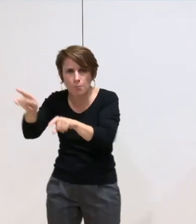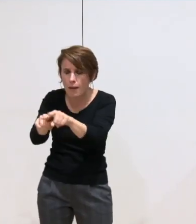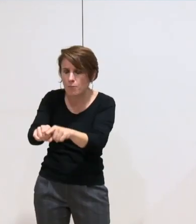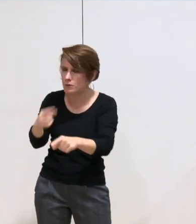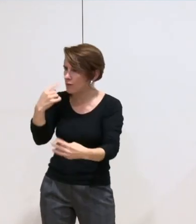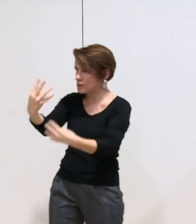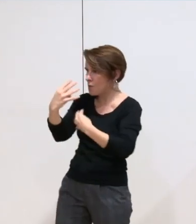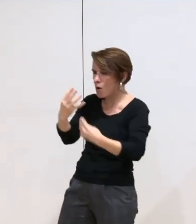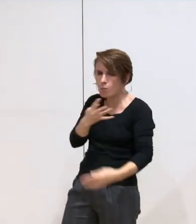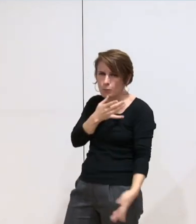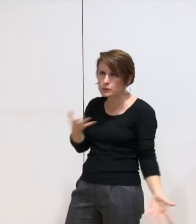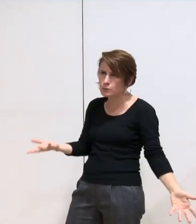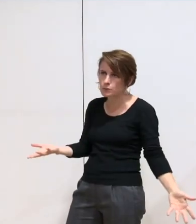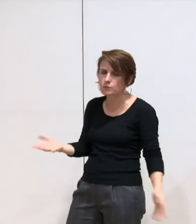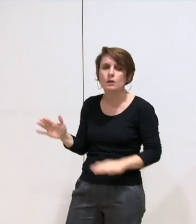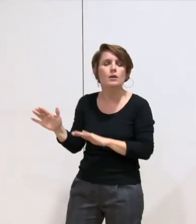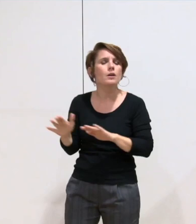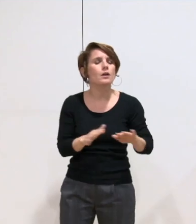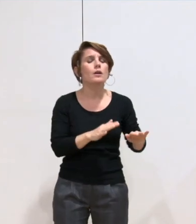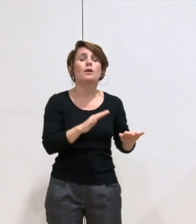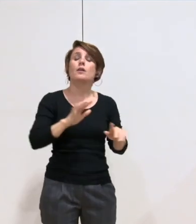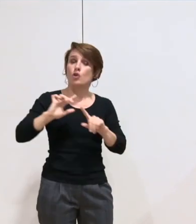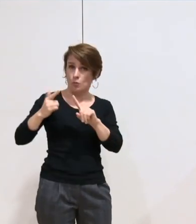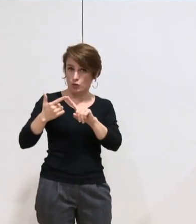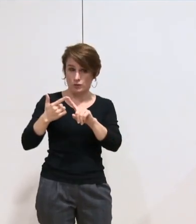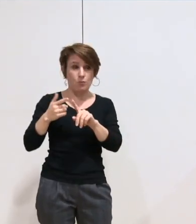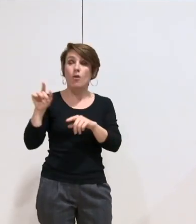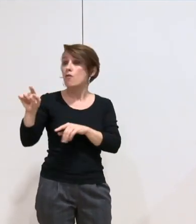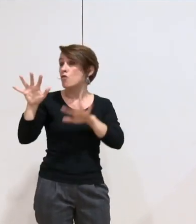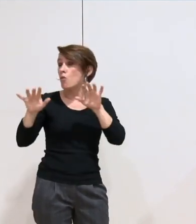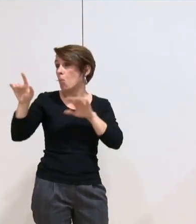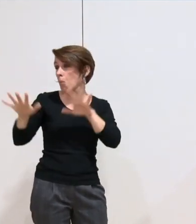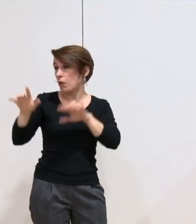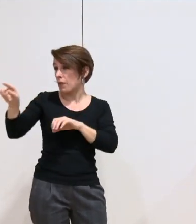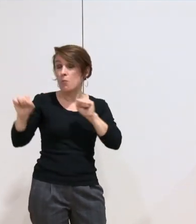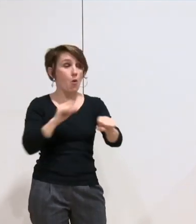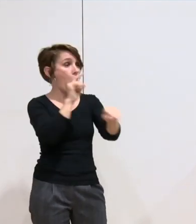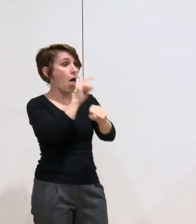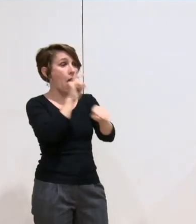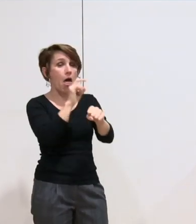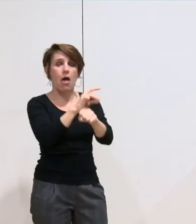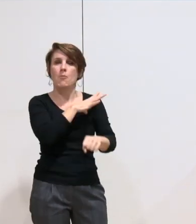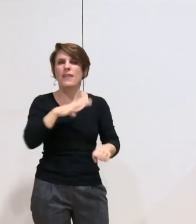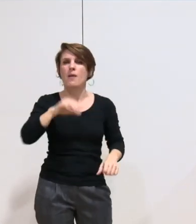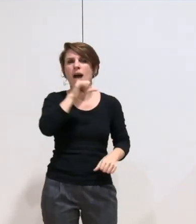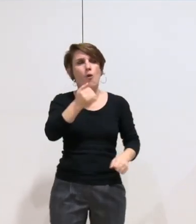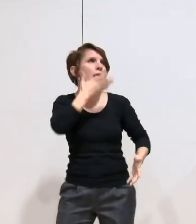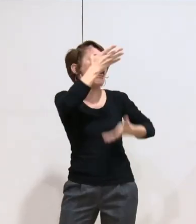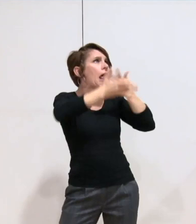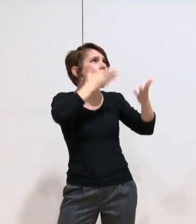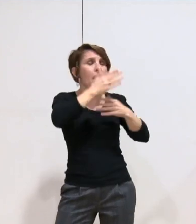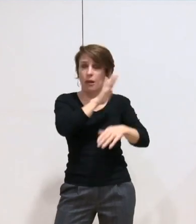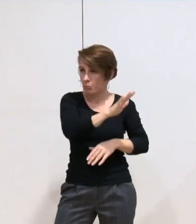forme, vous pouvez penser ce que vous voulez du lyrisme d'Anouche, qui est une élue engagée, qui est une élue qui fait son